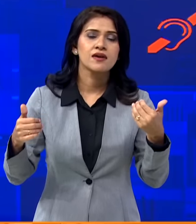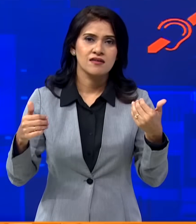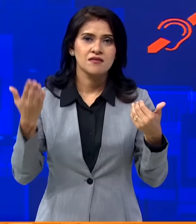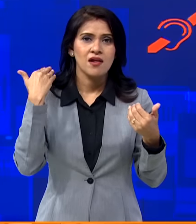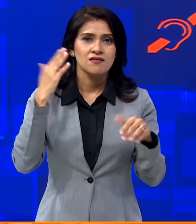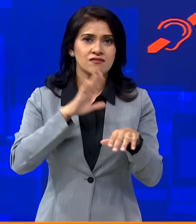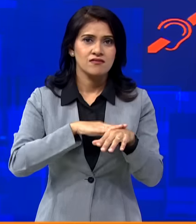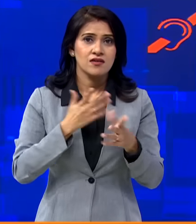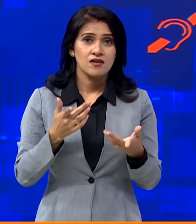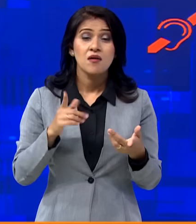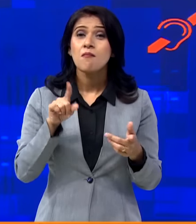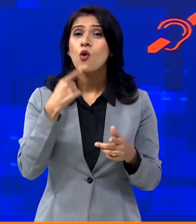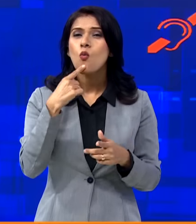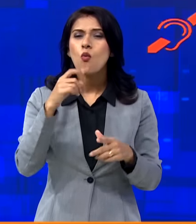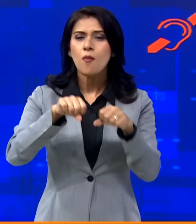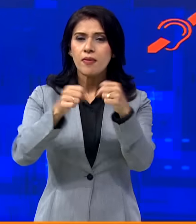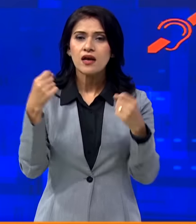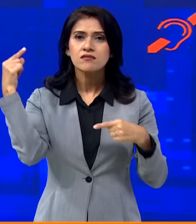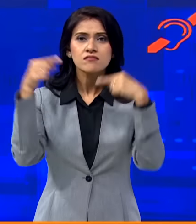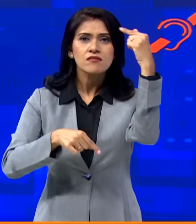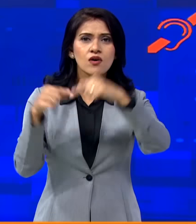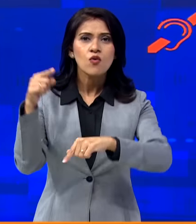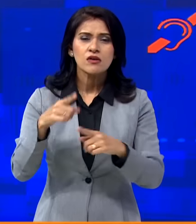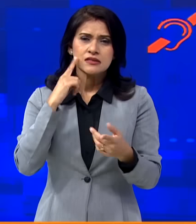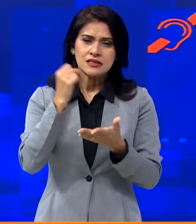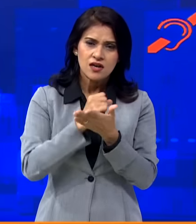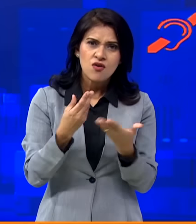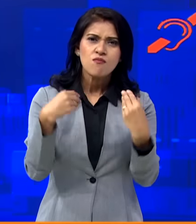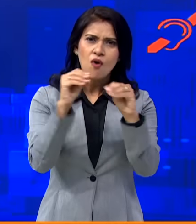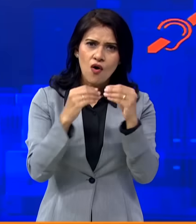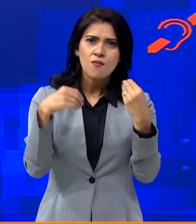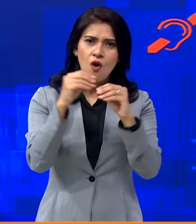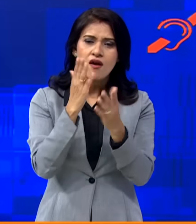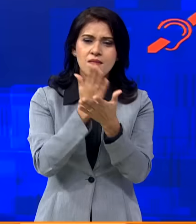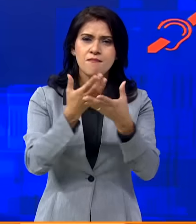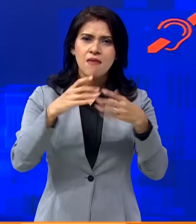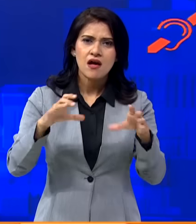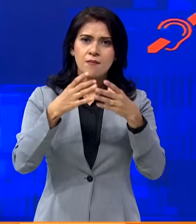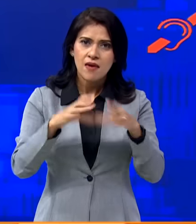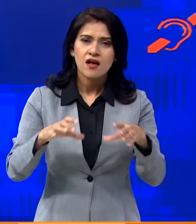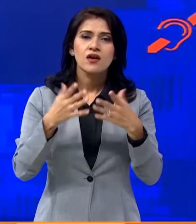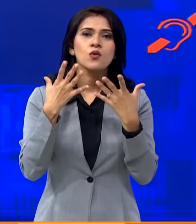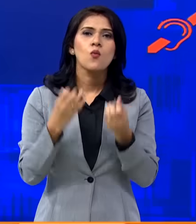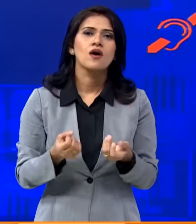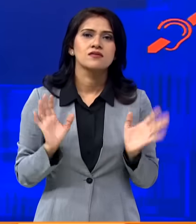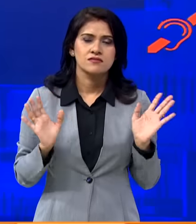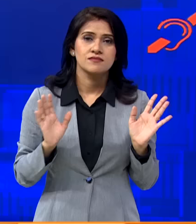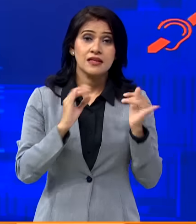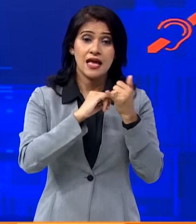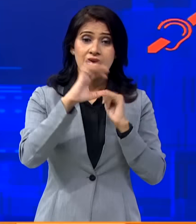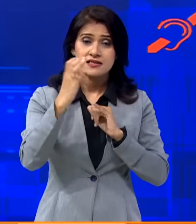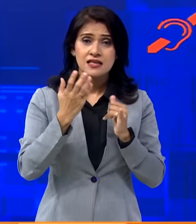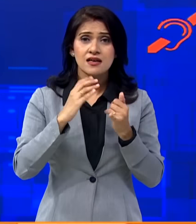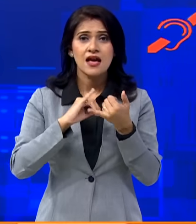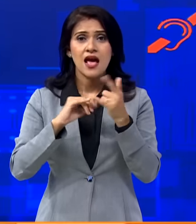देश को तोड़ने वाली जो शक्तियां हैं वह लगातार इस देश को तोड़ना चाहती हैं कोई के नाम पर कोई भाषा के